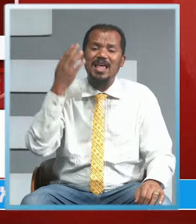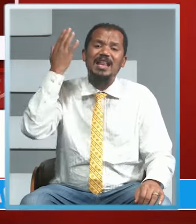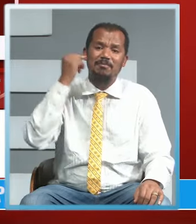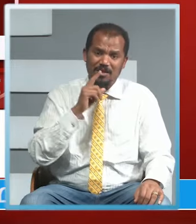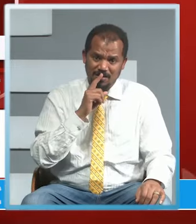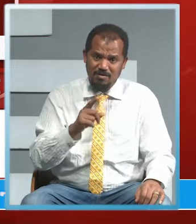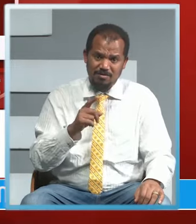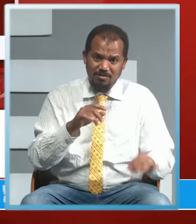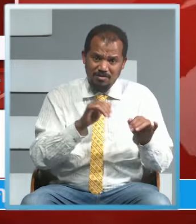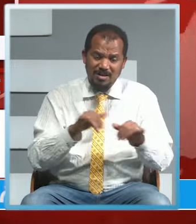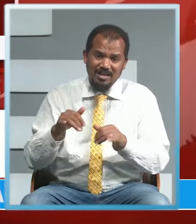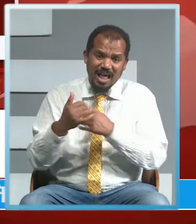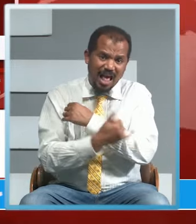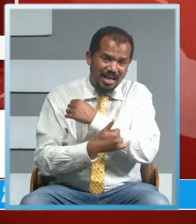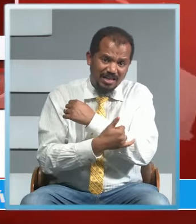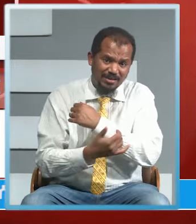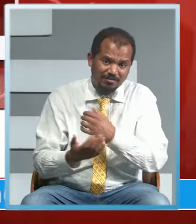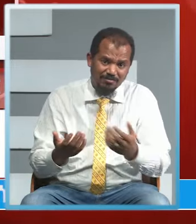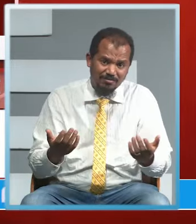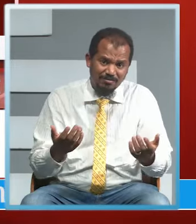ብሎም ይታይ የነበረ ነው ማለት እንደ ሀገርም